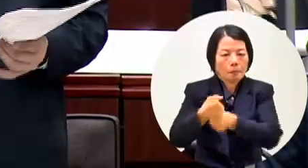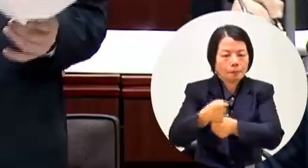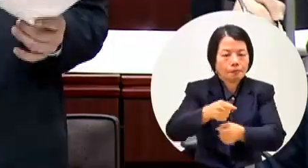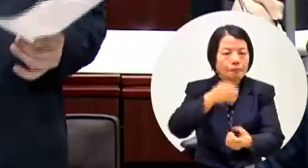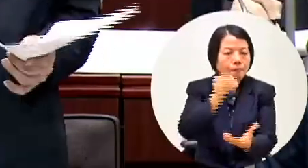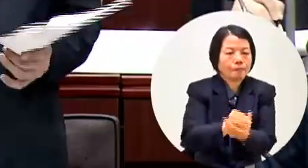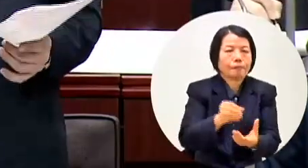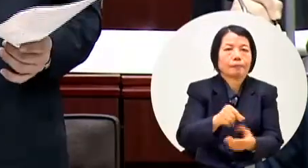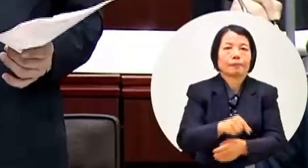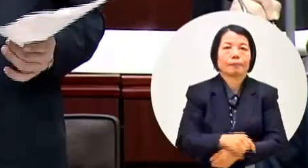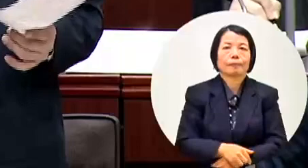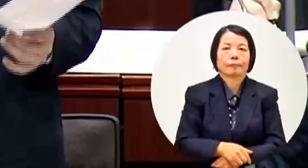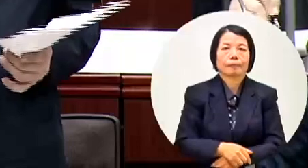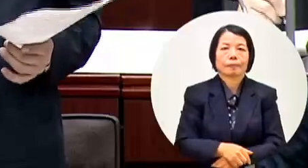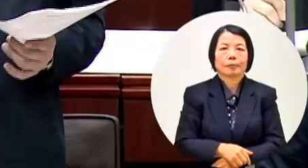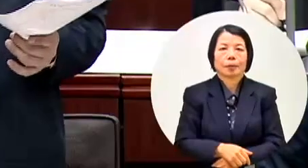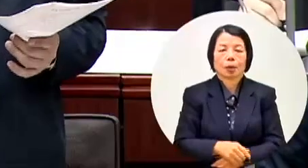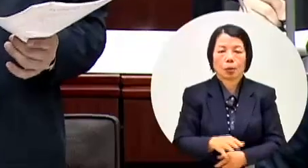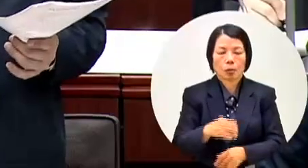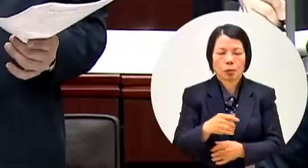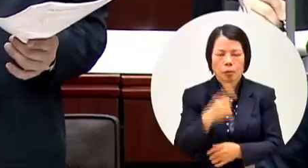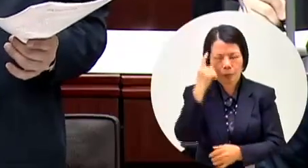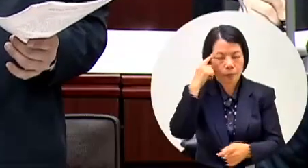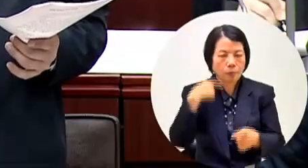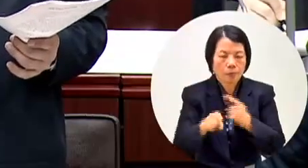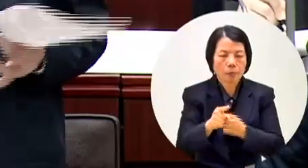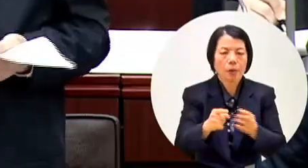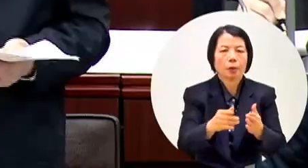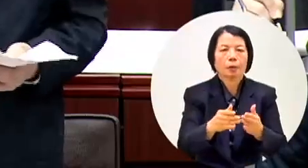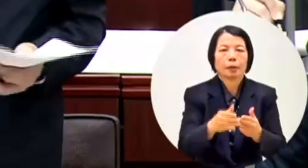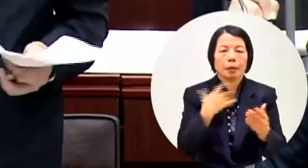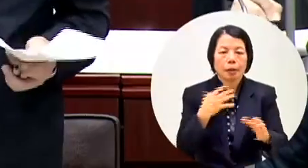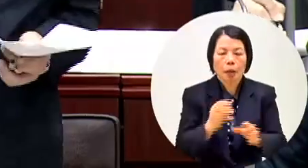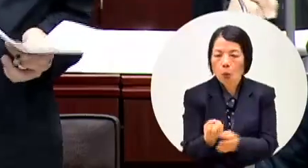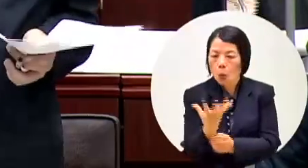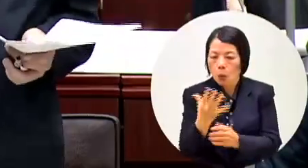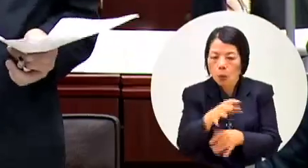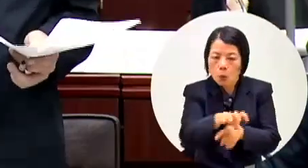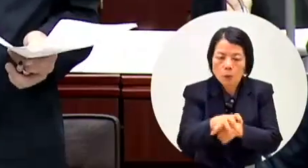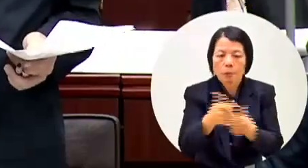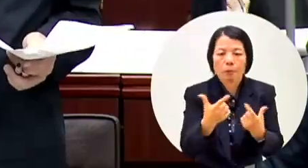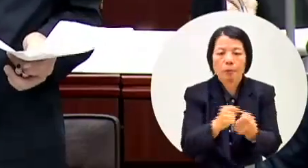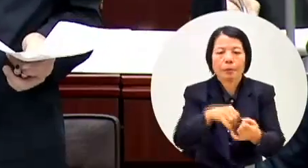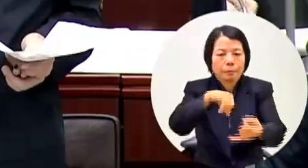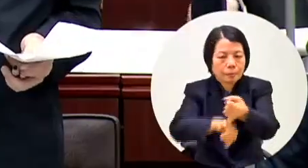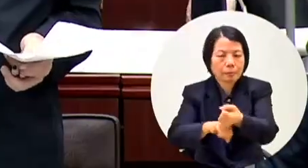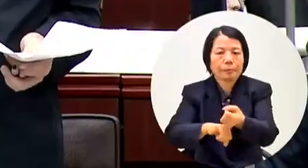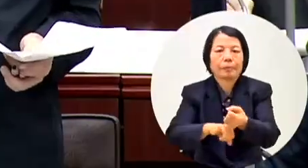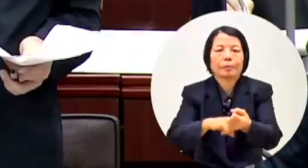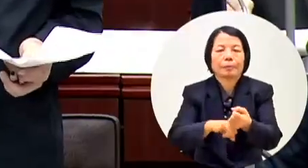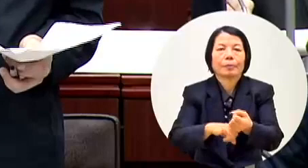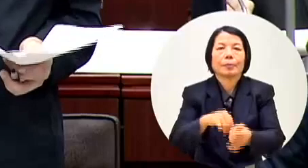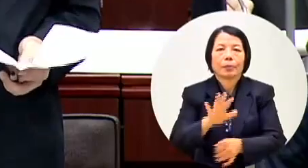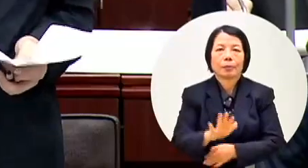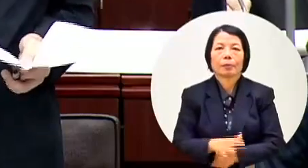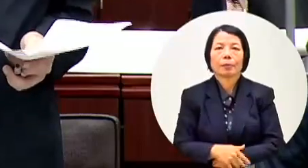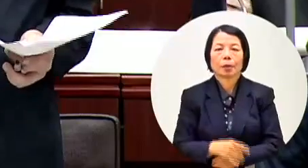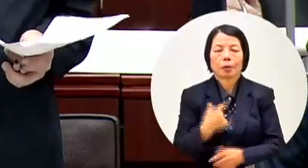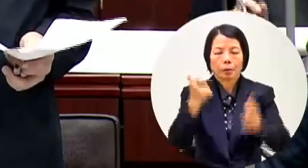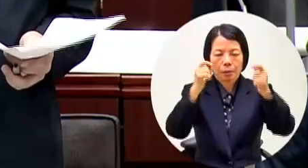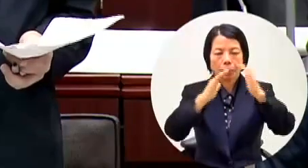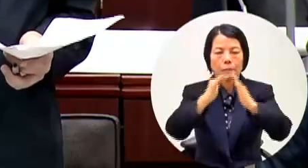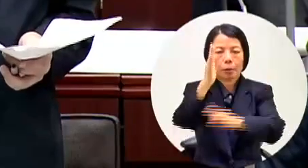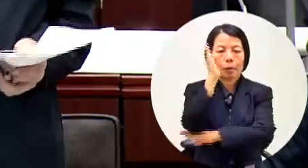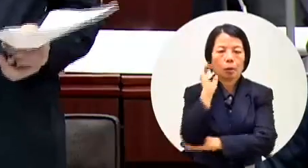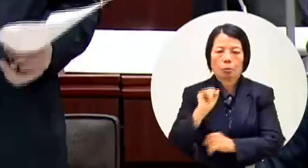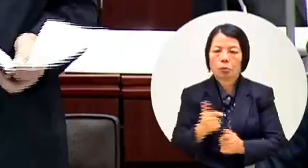次没有想到帮花农也抢到了订单，所以我们知道自己政府扮演的角色，政府不能高